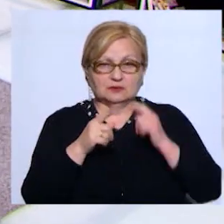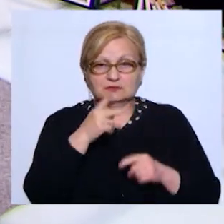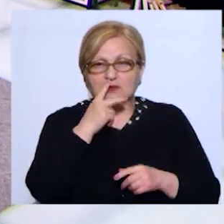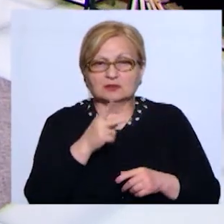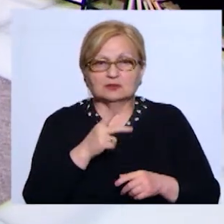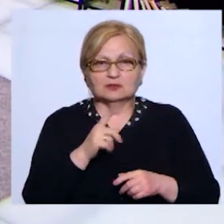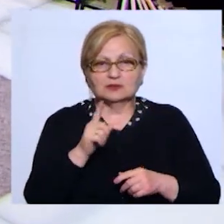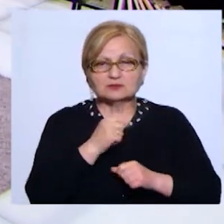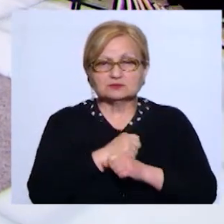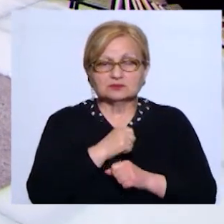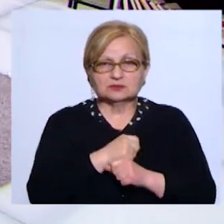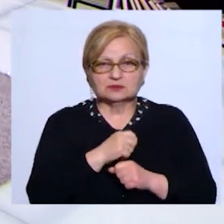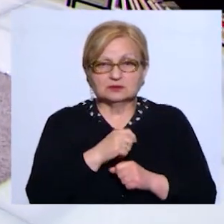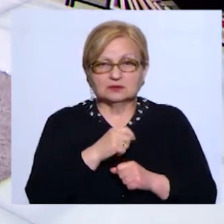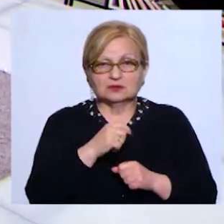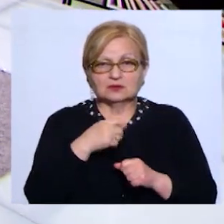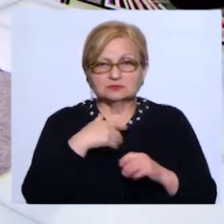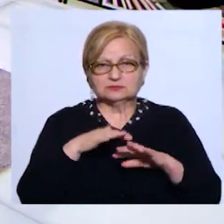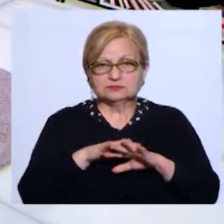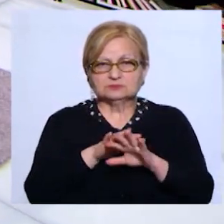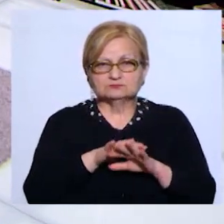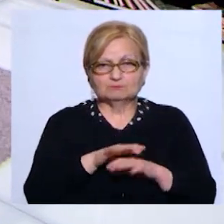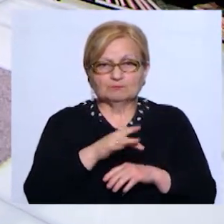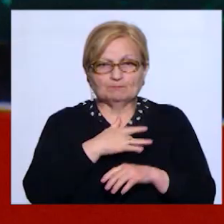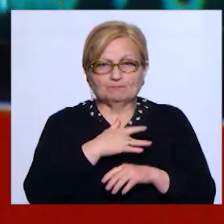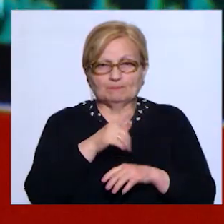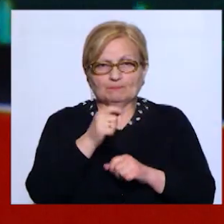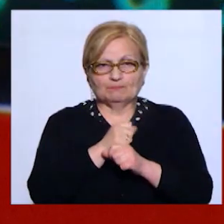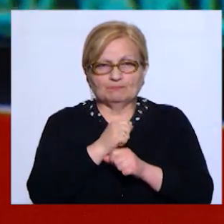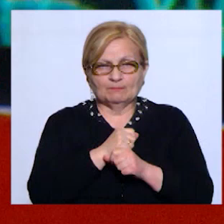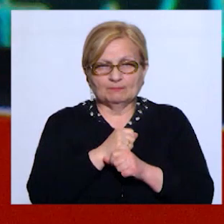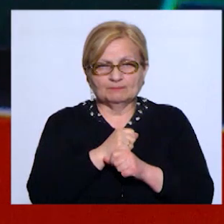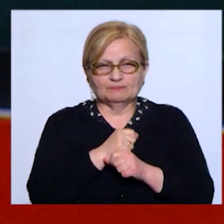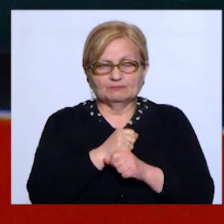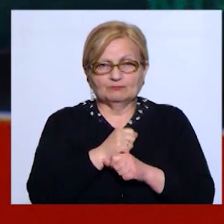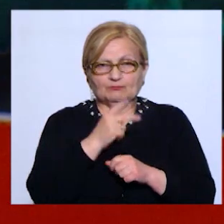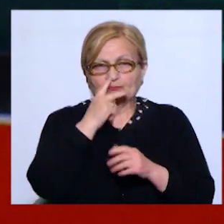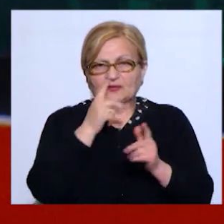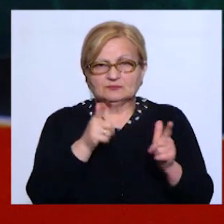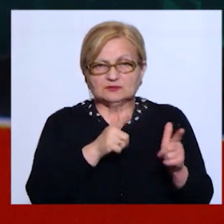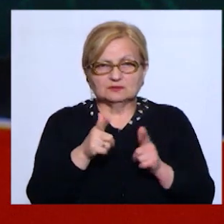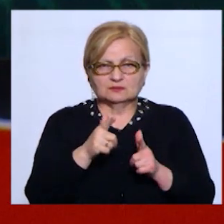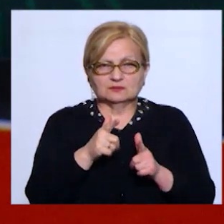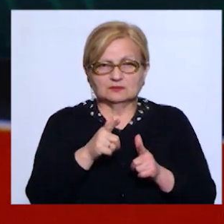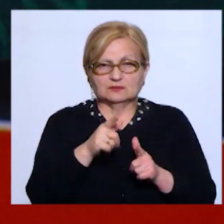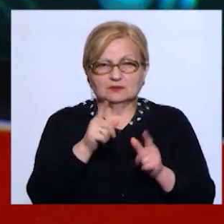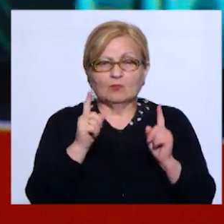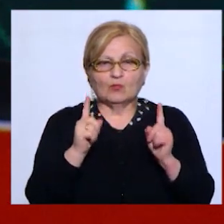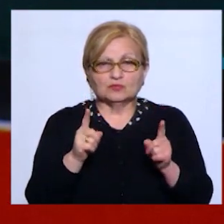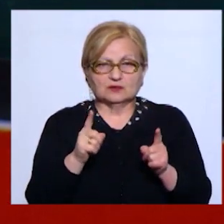ნახეთ, რას ვაკეთებ. ჩვენ უკვე ვიცით ცხრილის მეშვეობით და შეგვიძლია აი ესეც გავაკეთოთ. ნახეთ, აი აქ მაქვს გამზადებული, რომ